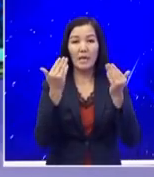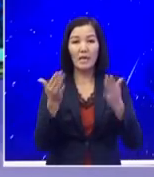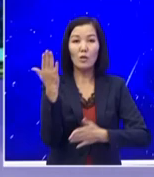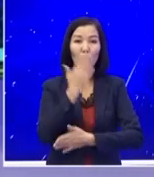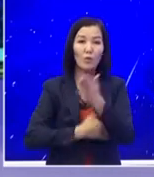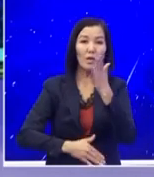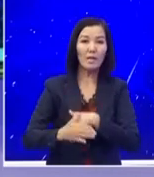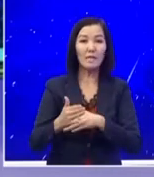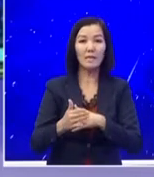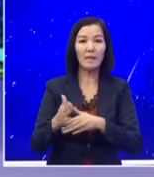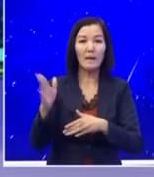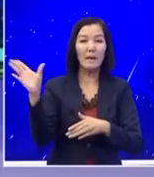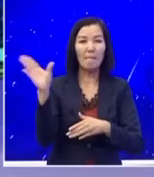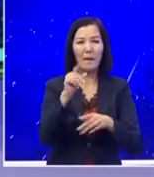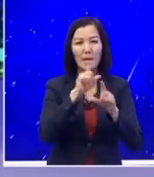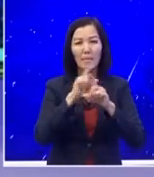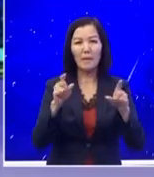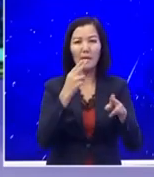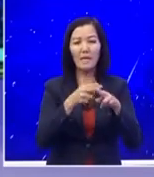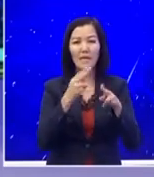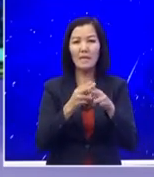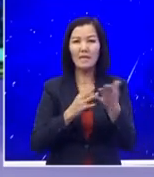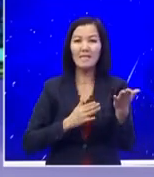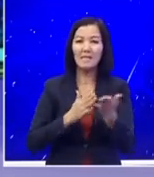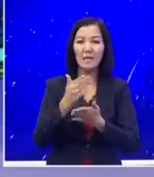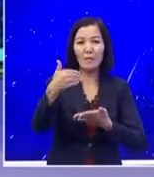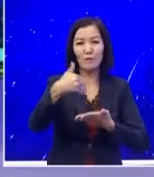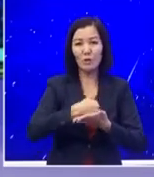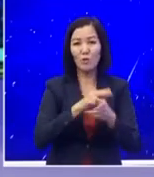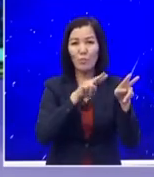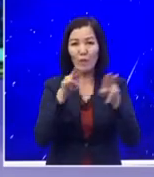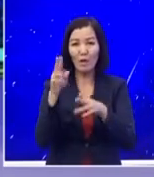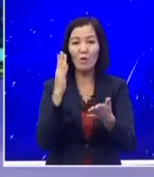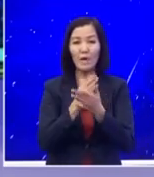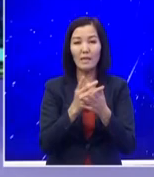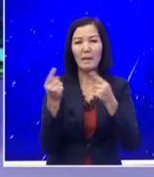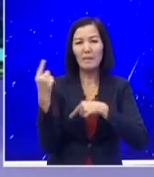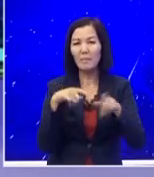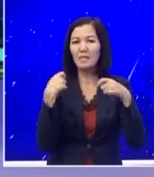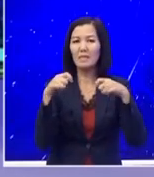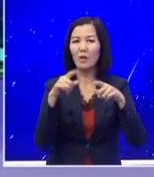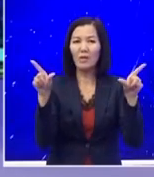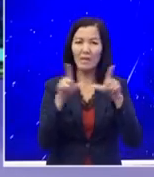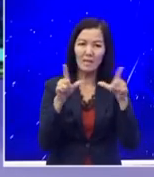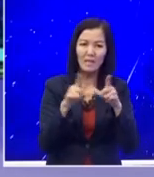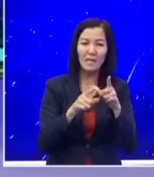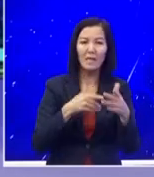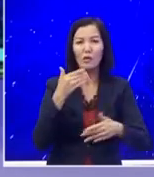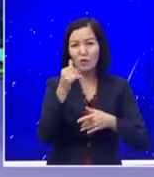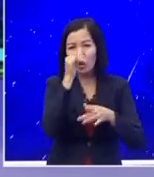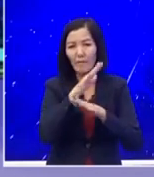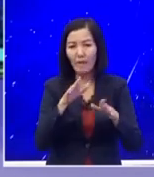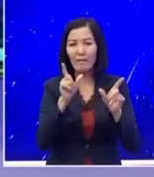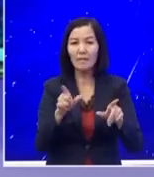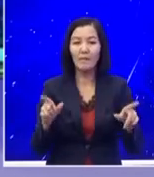Енді мүгедектердің кез келген мекемеге кедергісіз кіріп шығуы бақылауға алынады. Бизнес сауда нысандары да қимыл қозғалысы